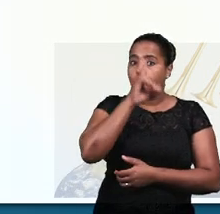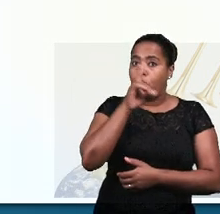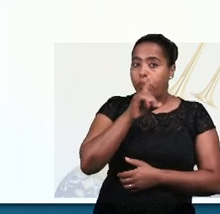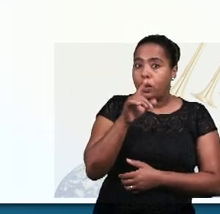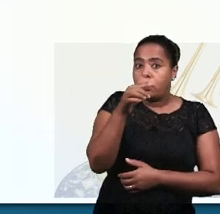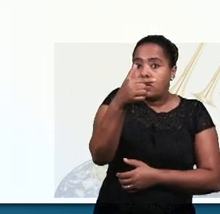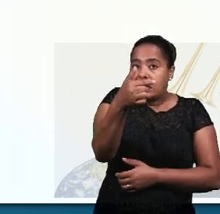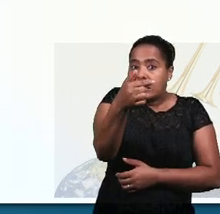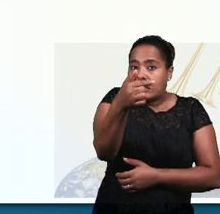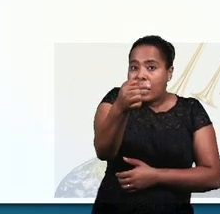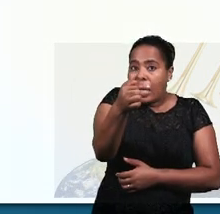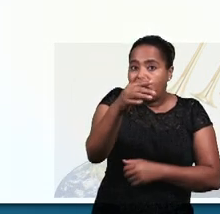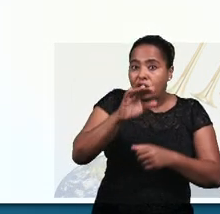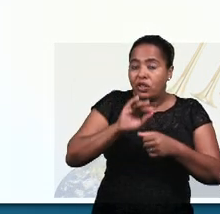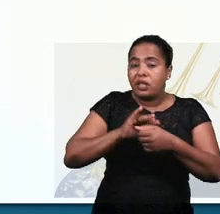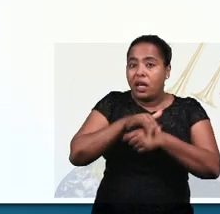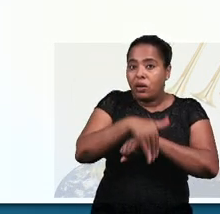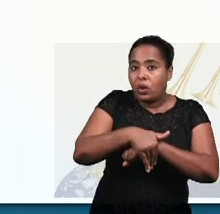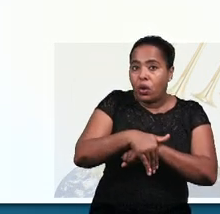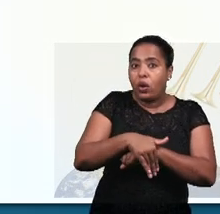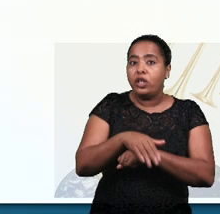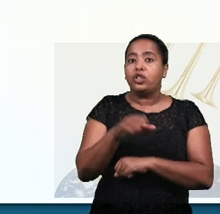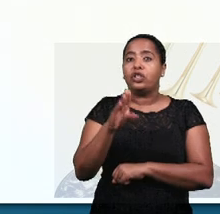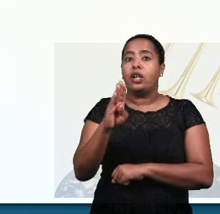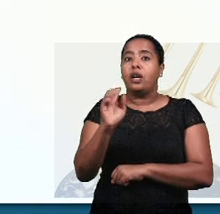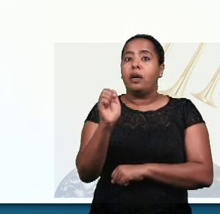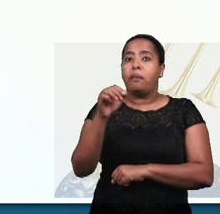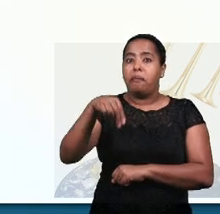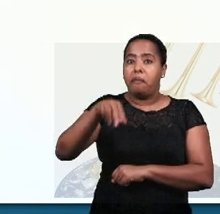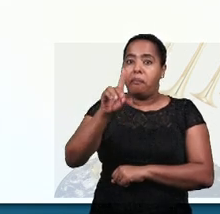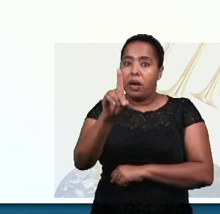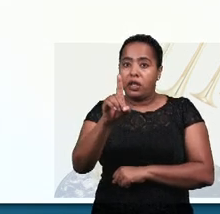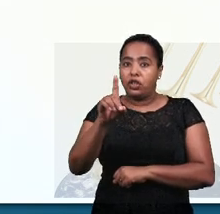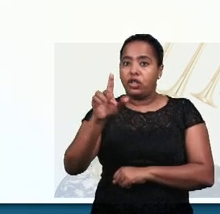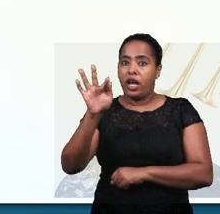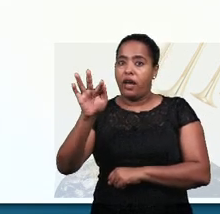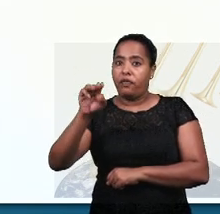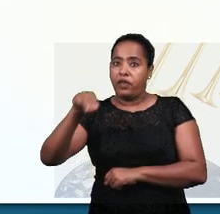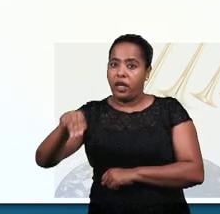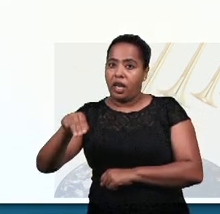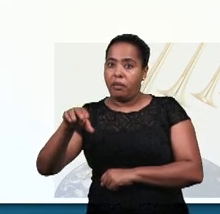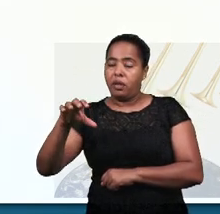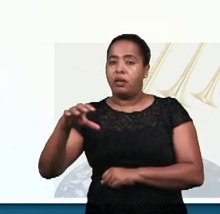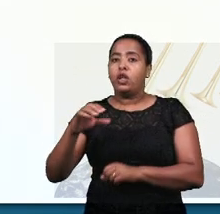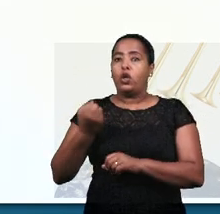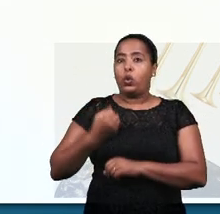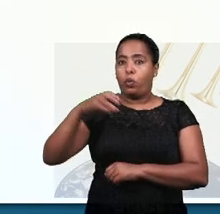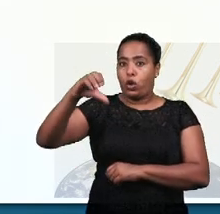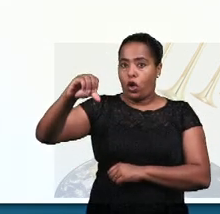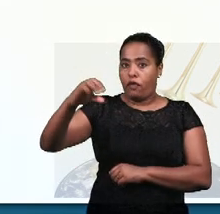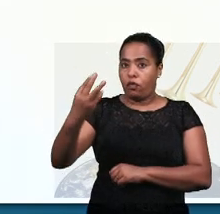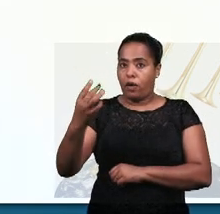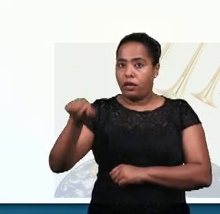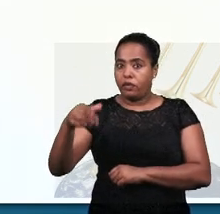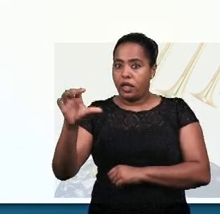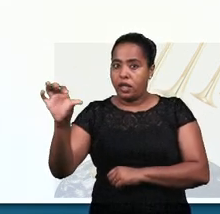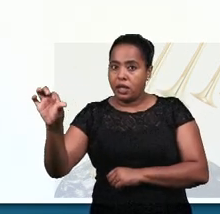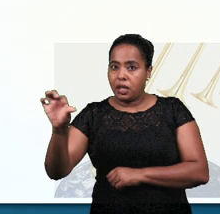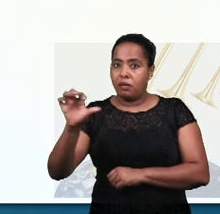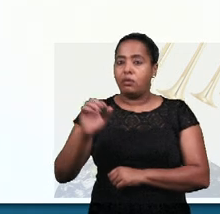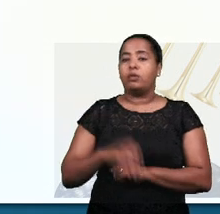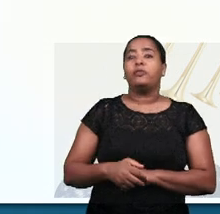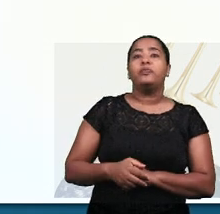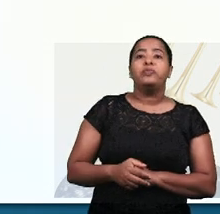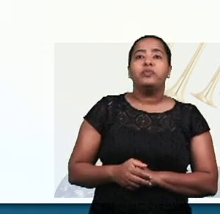à 19h, donc, les stations Band FM et la station SIM, dans cette région